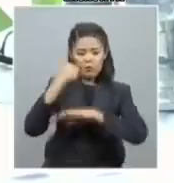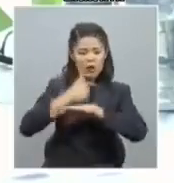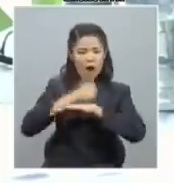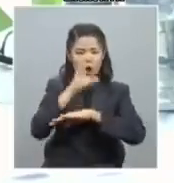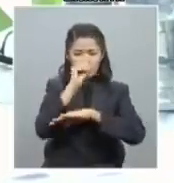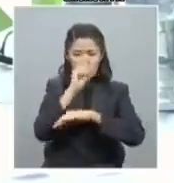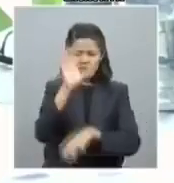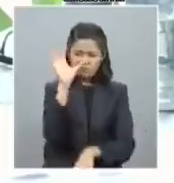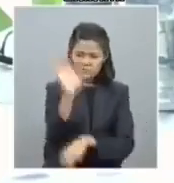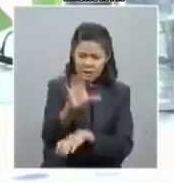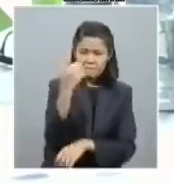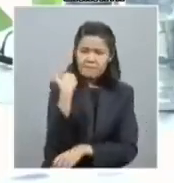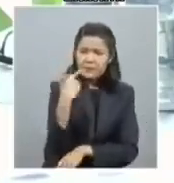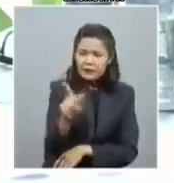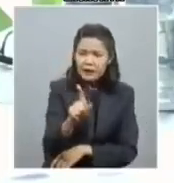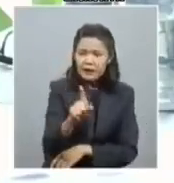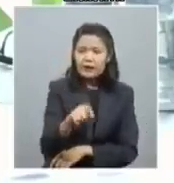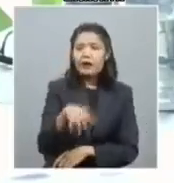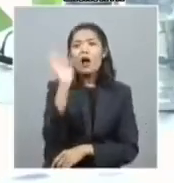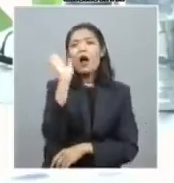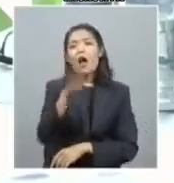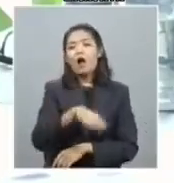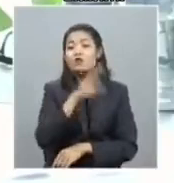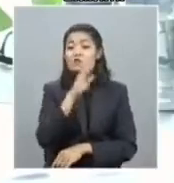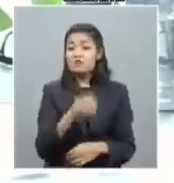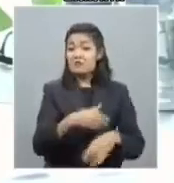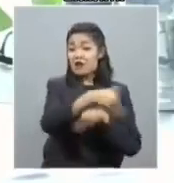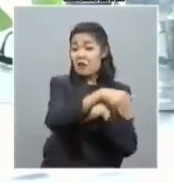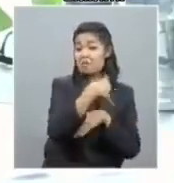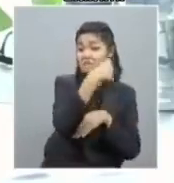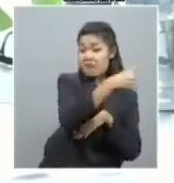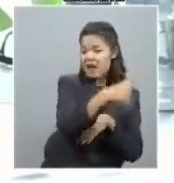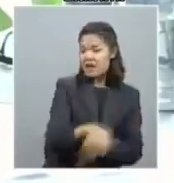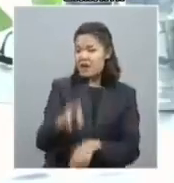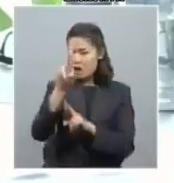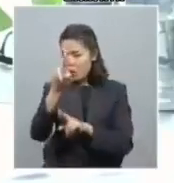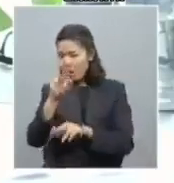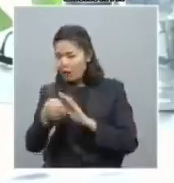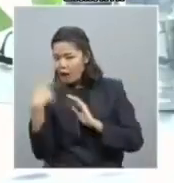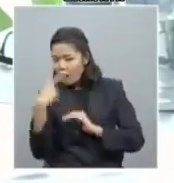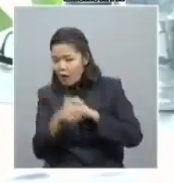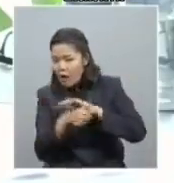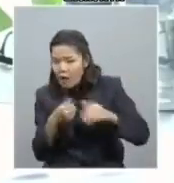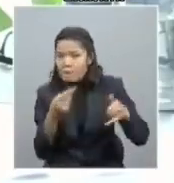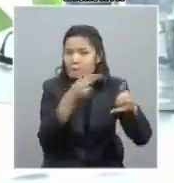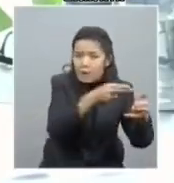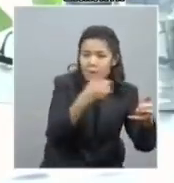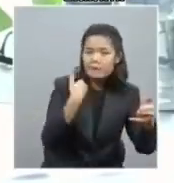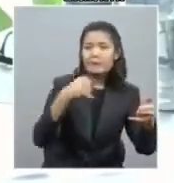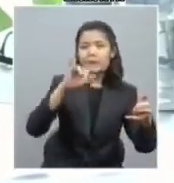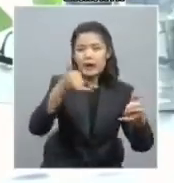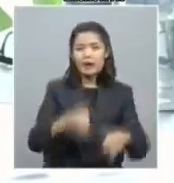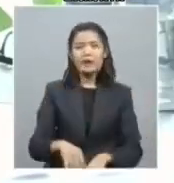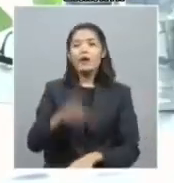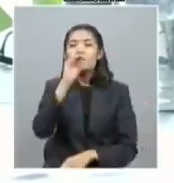พูดเชิงข่มขู่ก็คืออ้าวถ้าออกไปข้างนอกระวังจะโดนแอบยิงหัวและมีคำพูดเชิญ